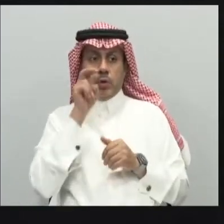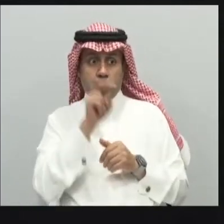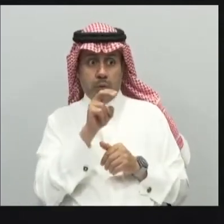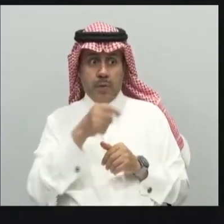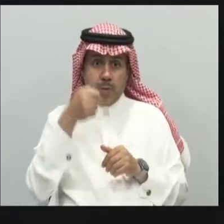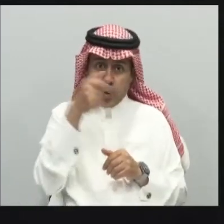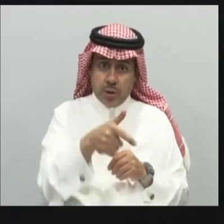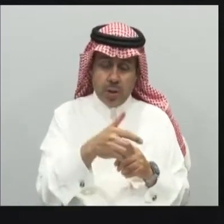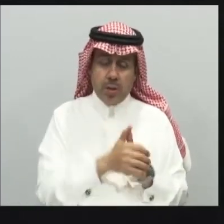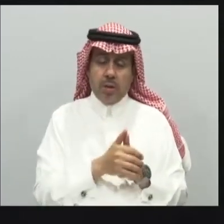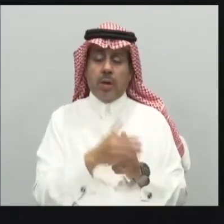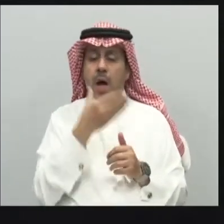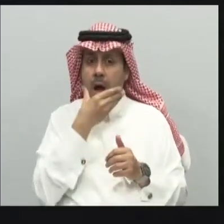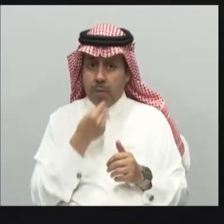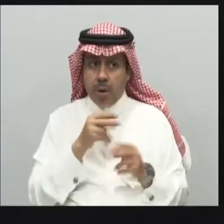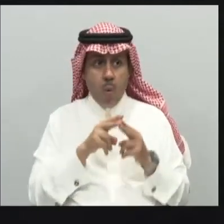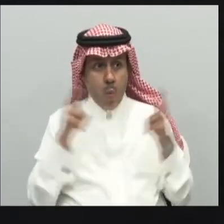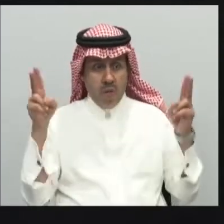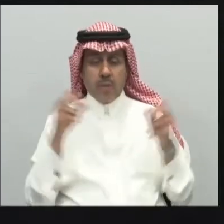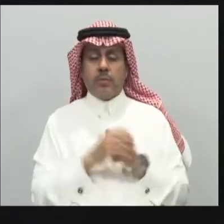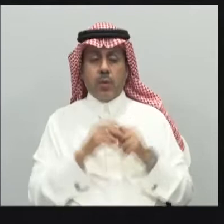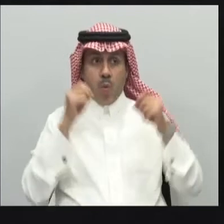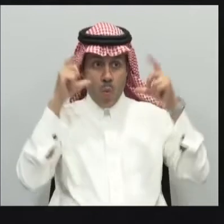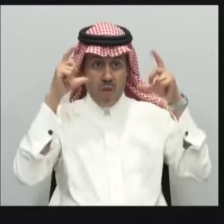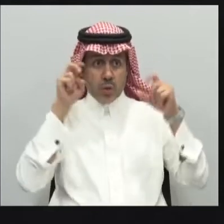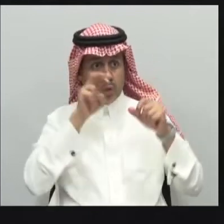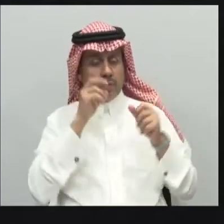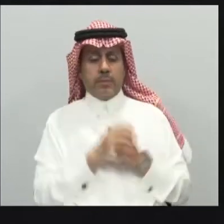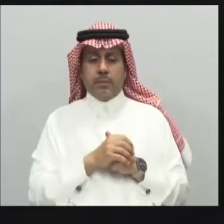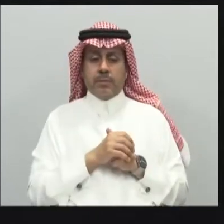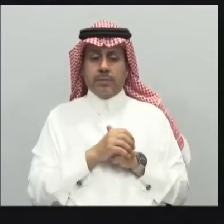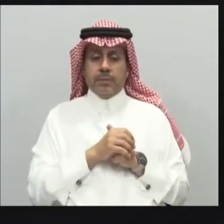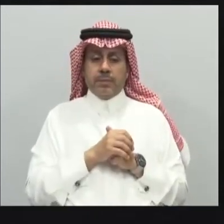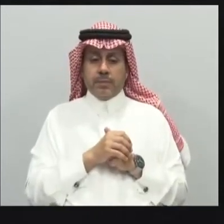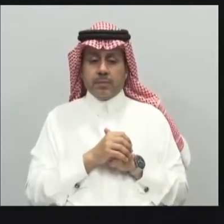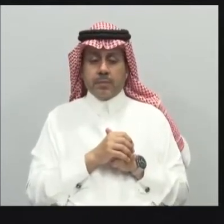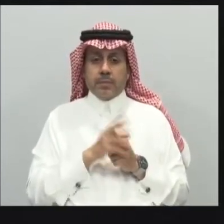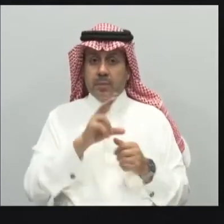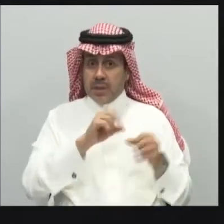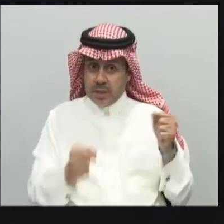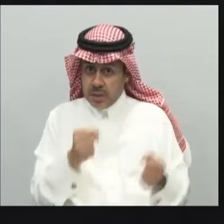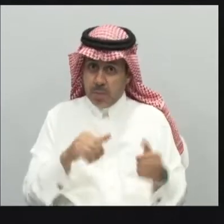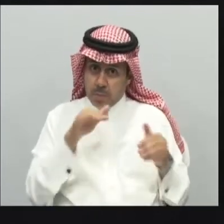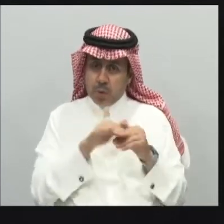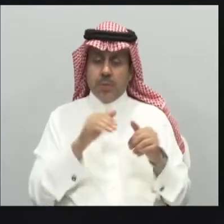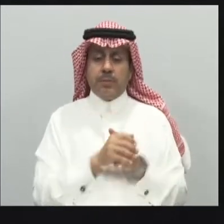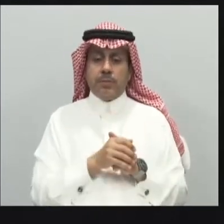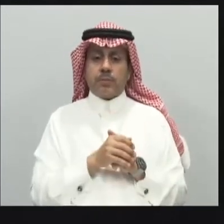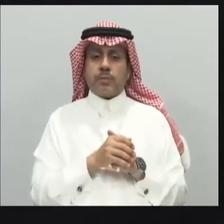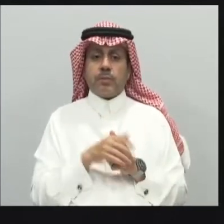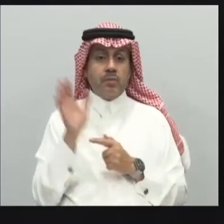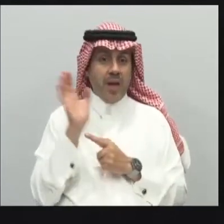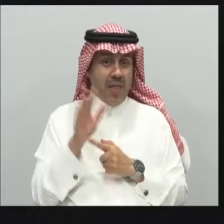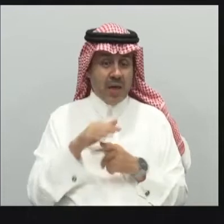المشتري بعيني فهذا عيب ظاهر يراه المشتري مثل ان تكون السياره مصدومه واثار